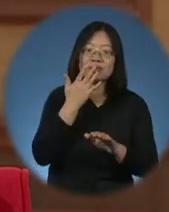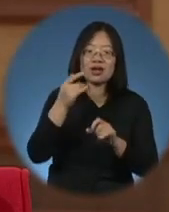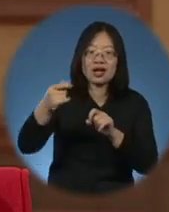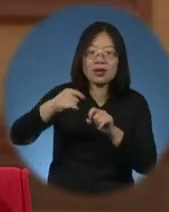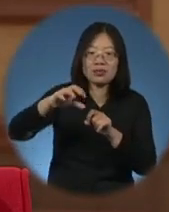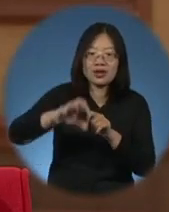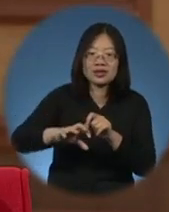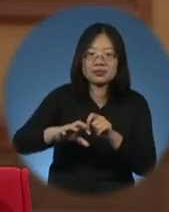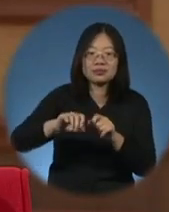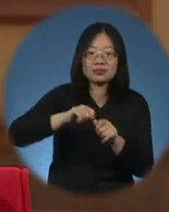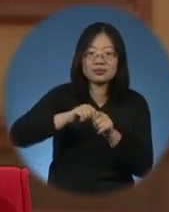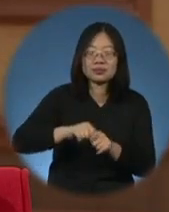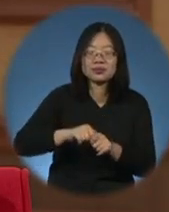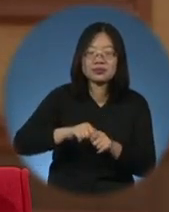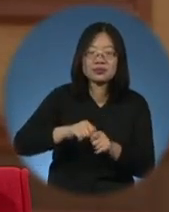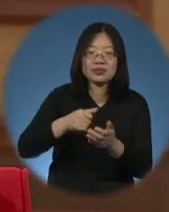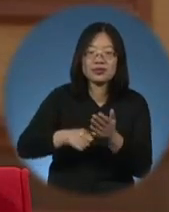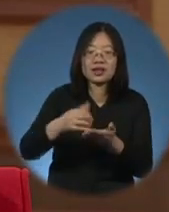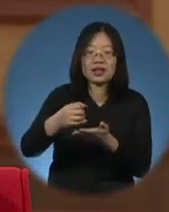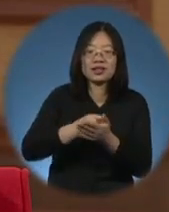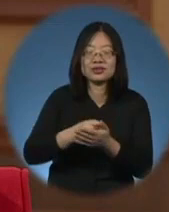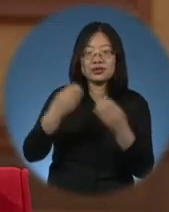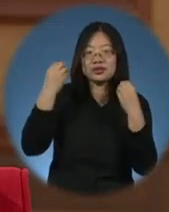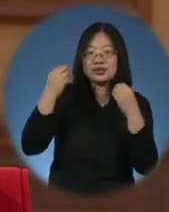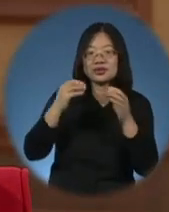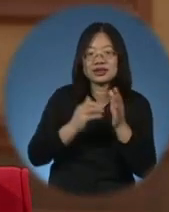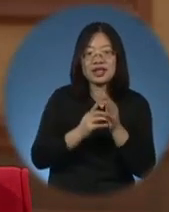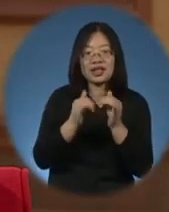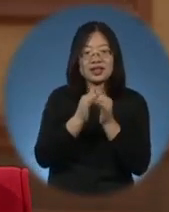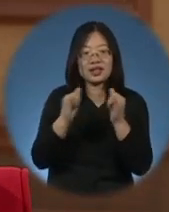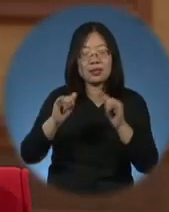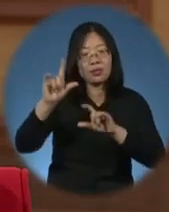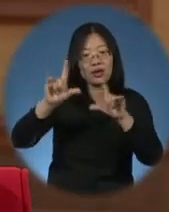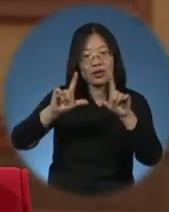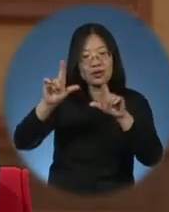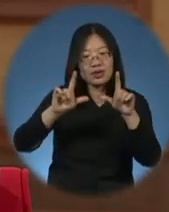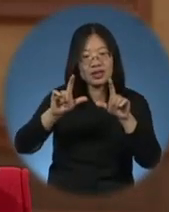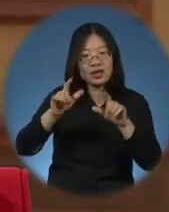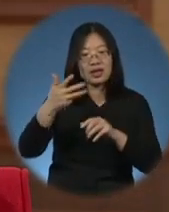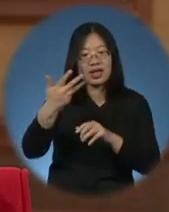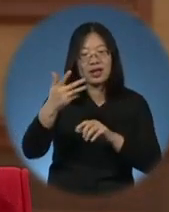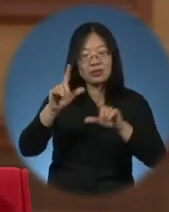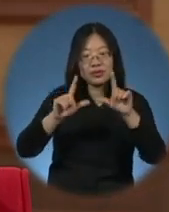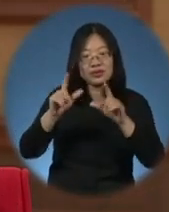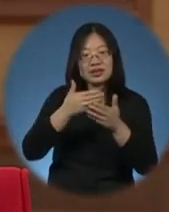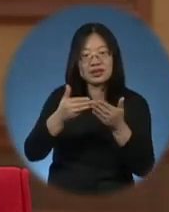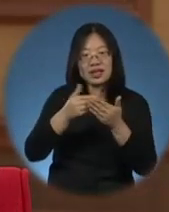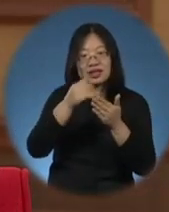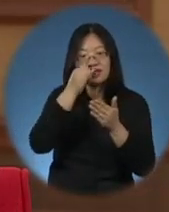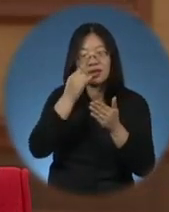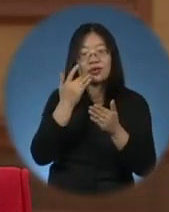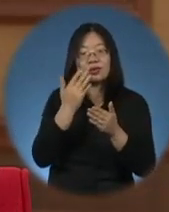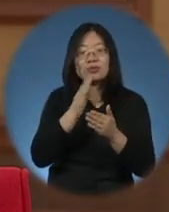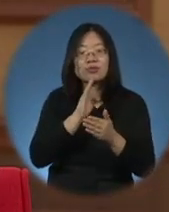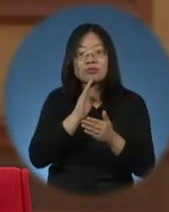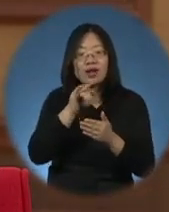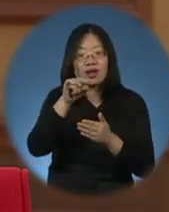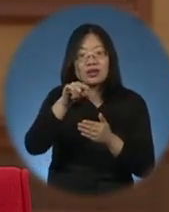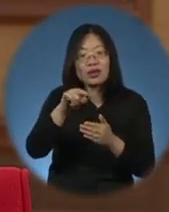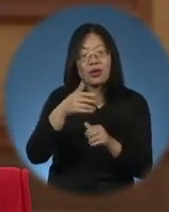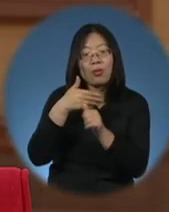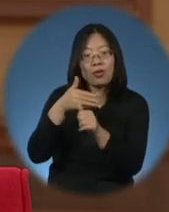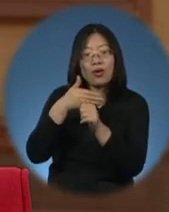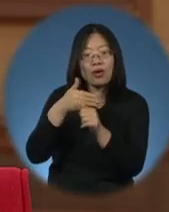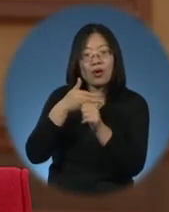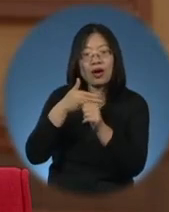앞에서 어떤 인공적인 장치로 춤을 춰요. 그 사람이 이렇게 모습을 팔자 모양을 그리는 거죠. 그래서 꿀벌을 정말로 그곳으로